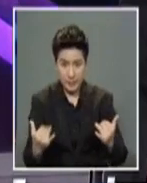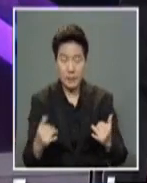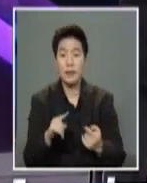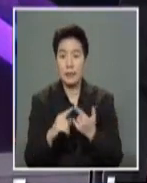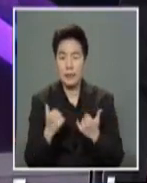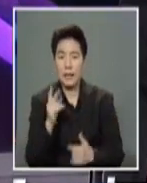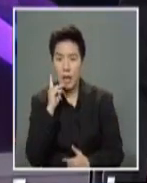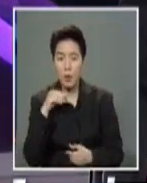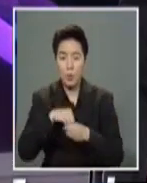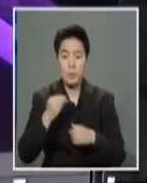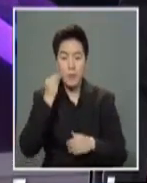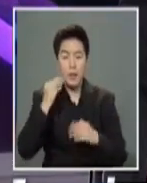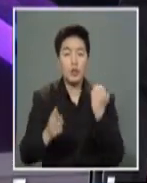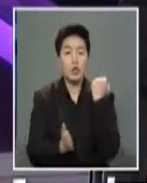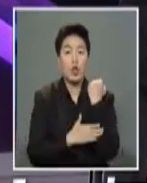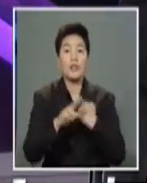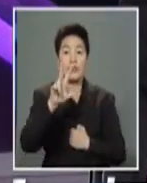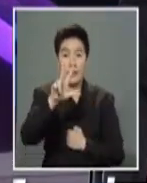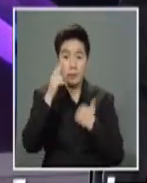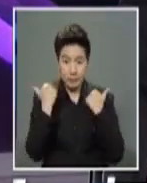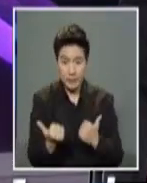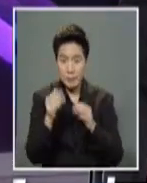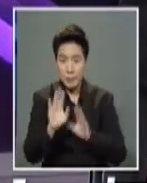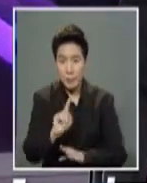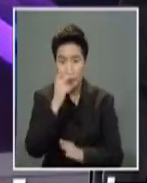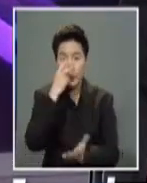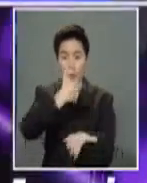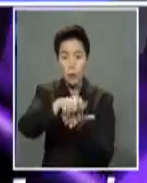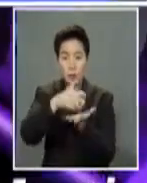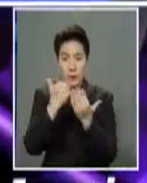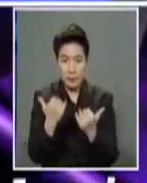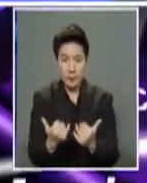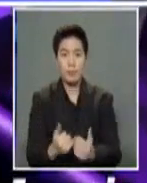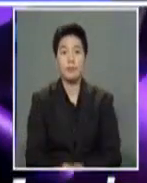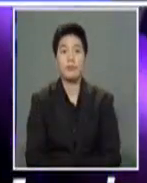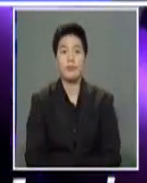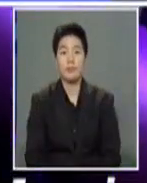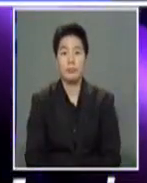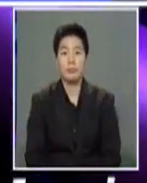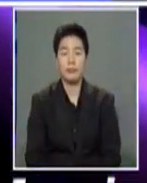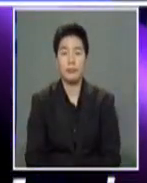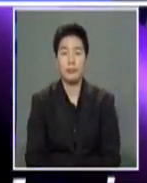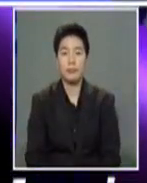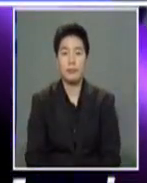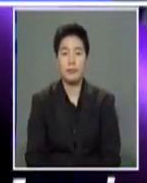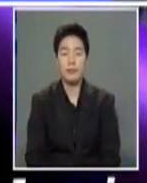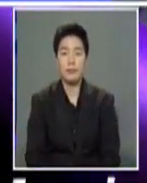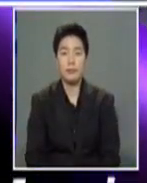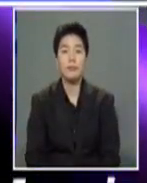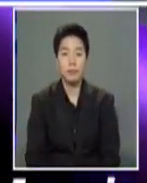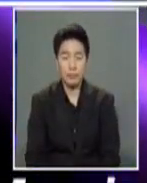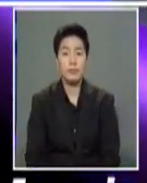เคลื่อนไหวล่าสุดที่บ้านพักซอยโยธินพัฒนา3เป็นยังไงบ้างนะคะติดตามจากผู้สื่อข่าวสำนักข่าวไทยค่ะคุณคณิษฐา มอนเมธวรินทร์รายงานสดเข้ามาค่ะเชิญค่ะ คุ